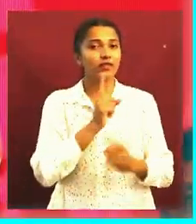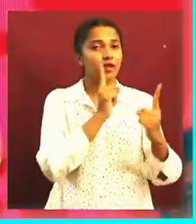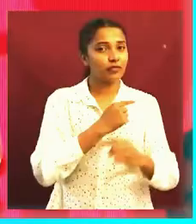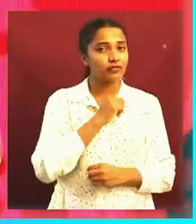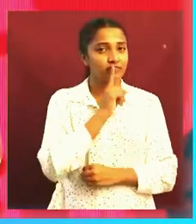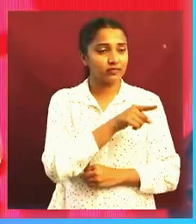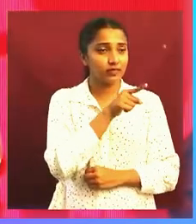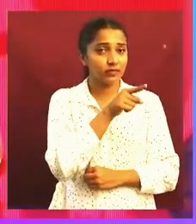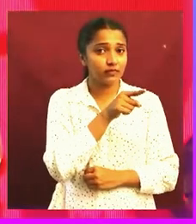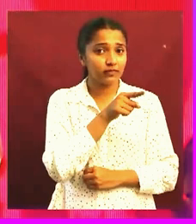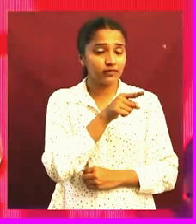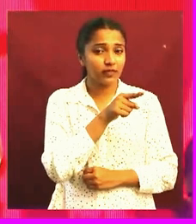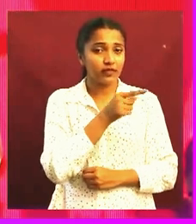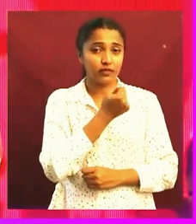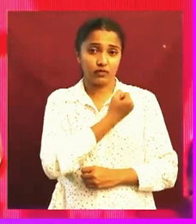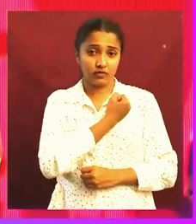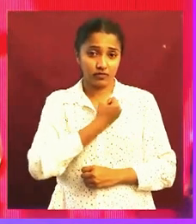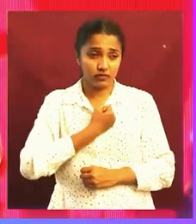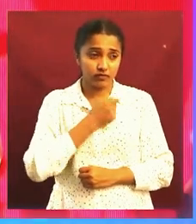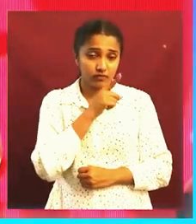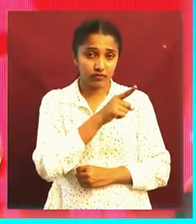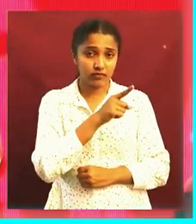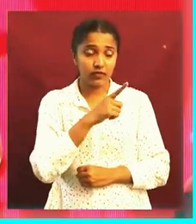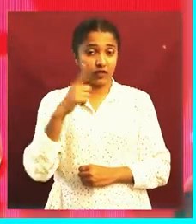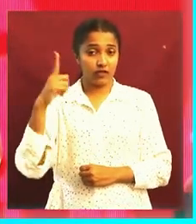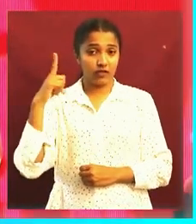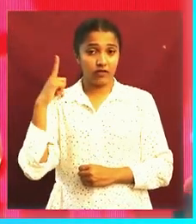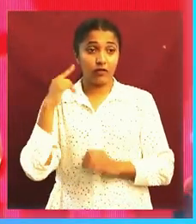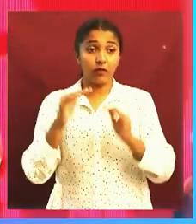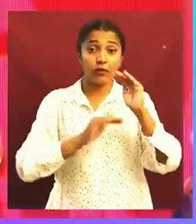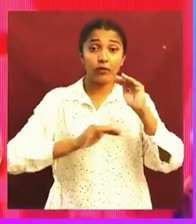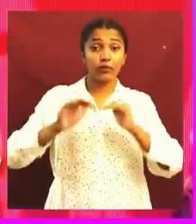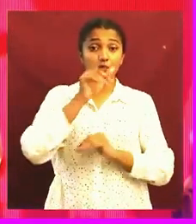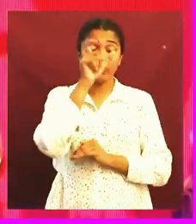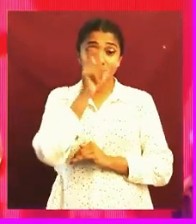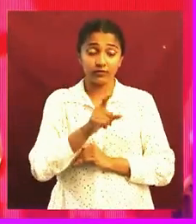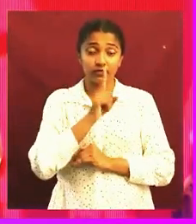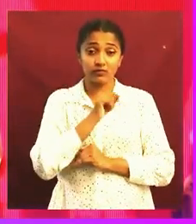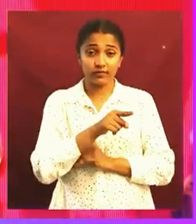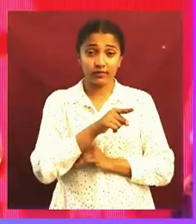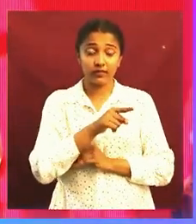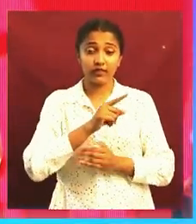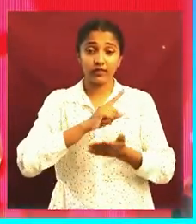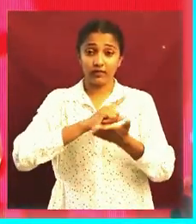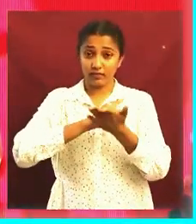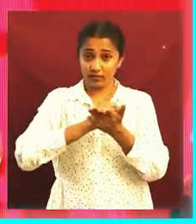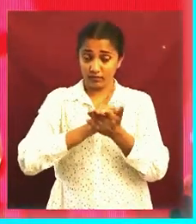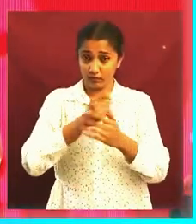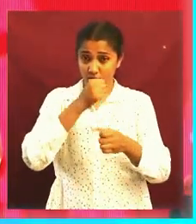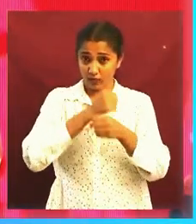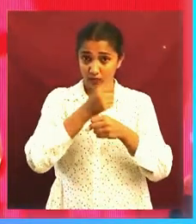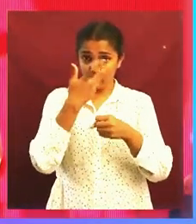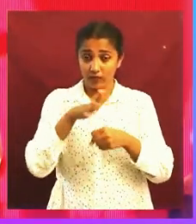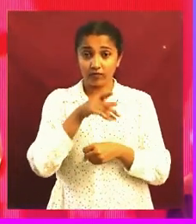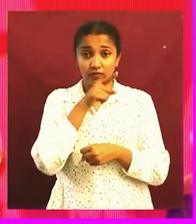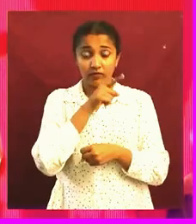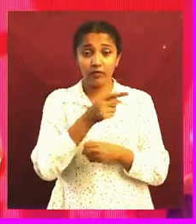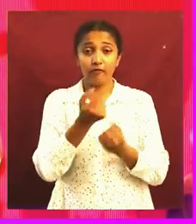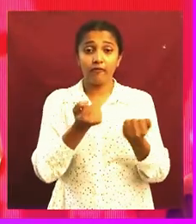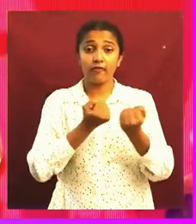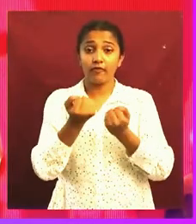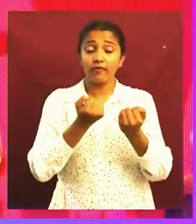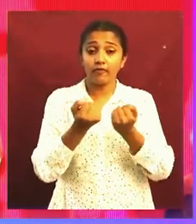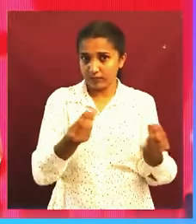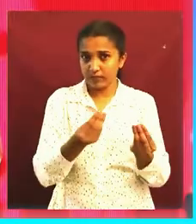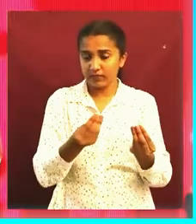කියනවා දොස්තරවරුන් හමුදා සේවයේ ඉන්න උසස් නිලධාරීන් හම්බුනාම කියනවා ජාතික ජන බලවේගයක් ආපුවාම වාහන පර්මිට් එක